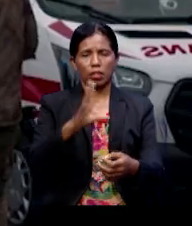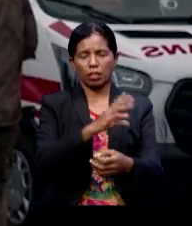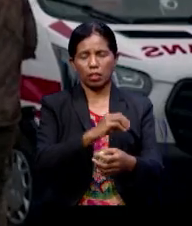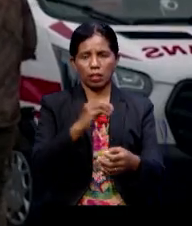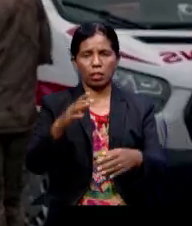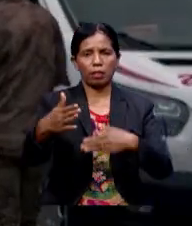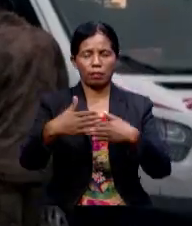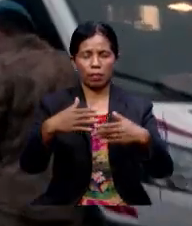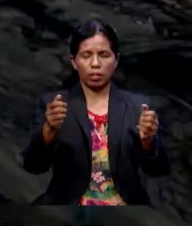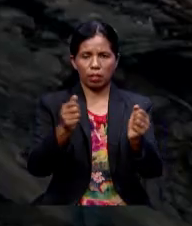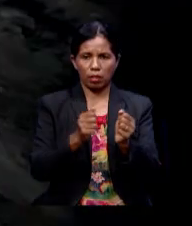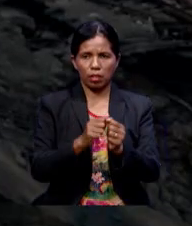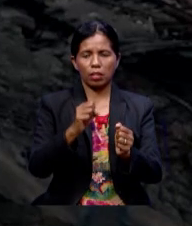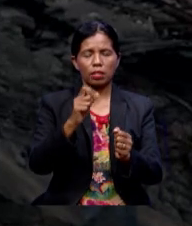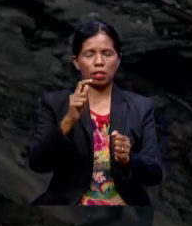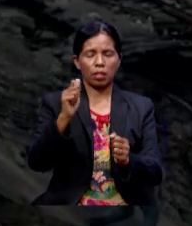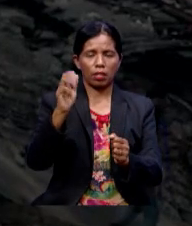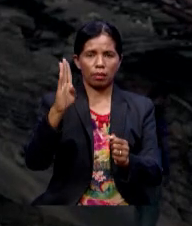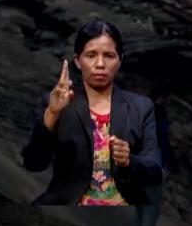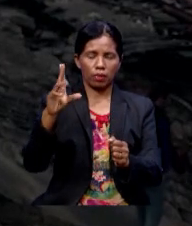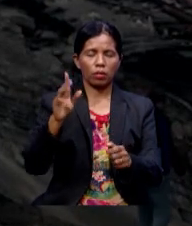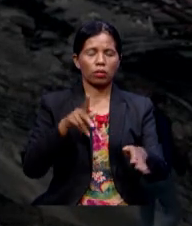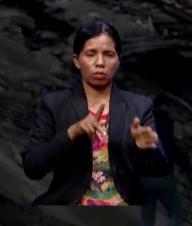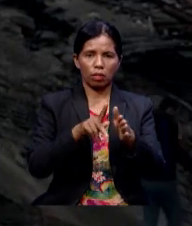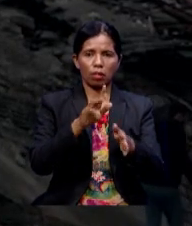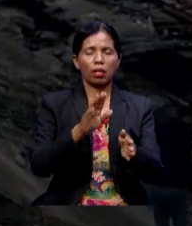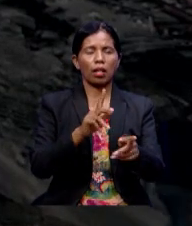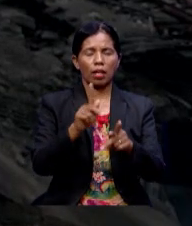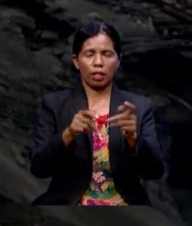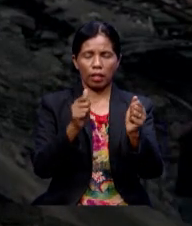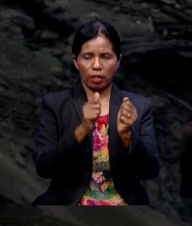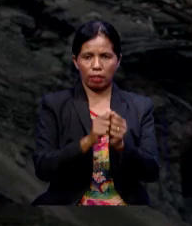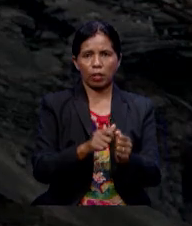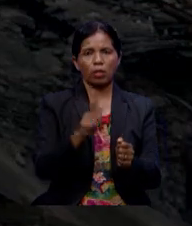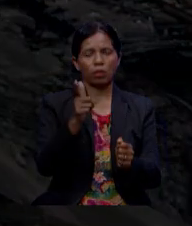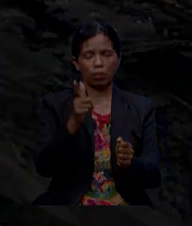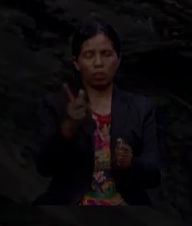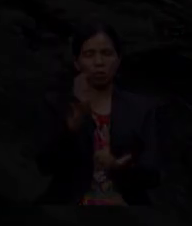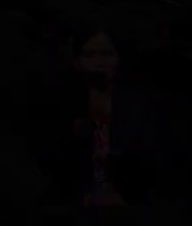Besik Istanbul, hodi oho ema besik rihun rua no loresing.